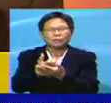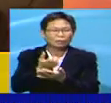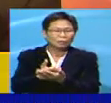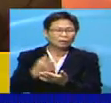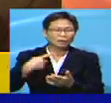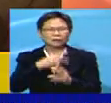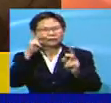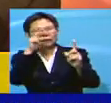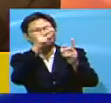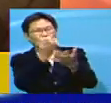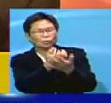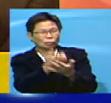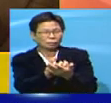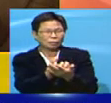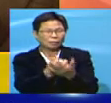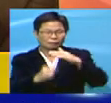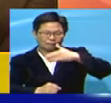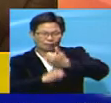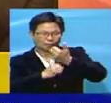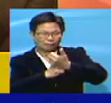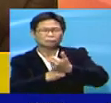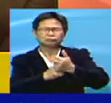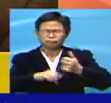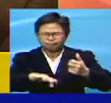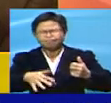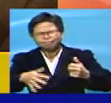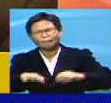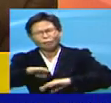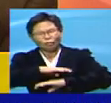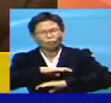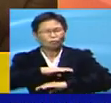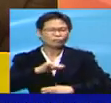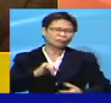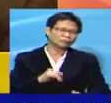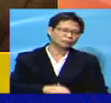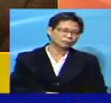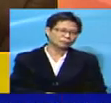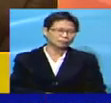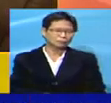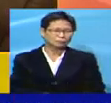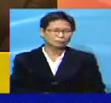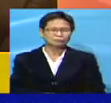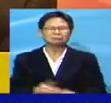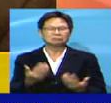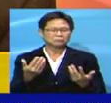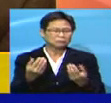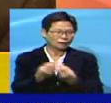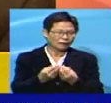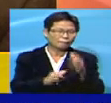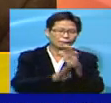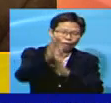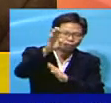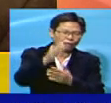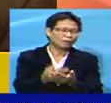economic fundamental, it's quite satisfactory. And in terms of growth rate, in terms of unemployment, balance of